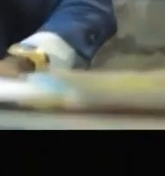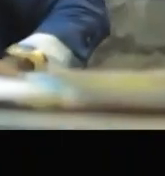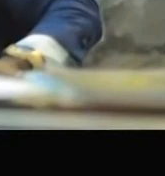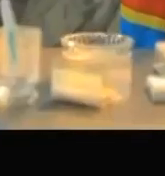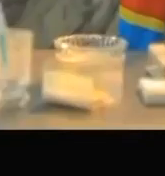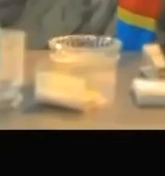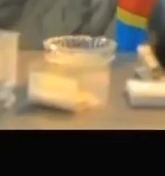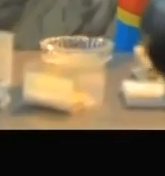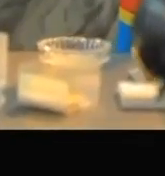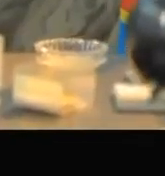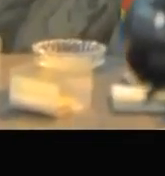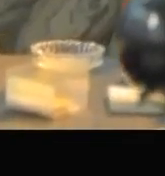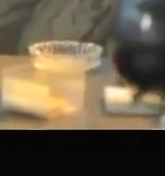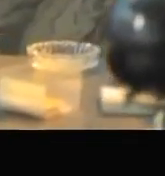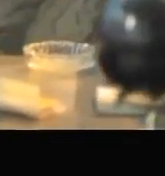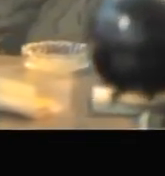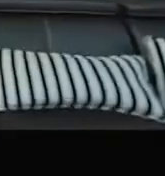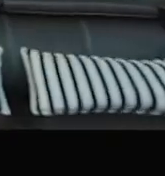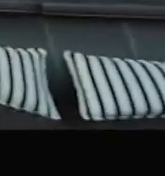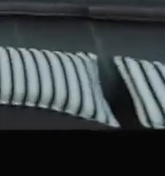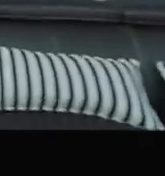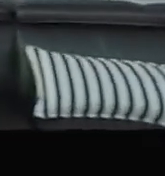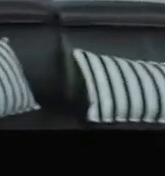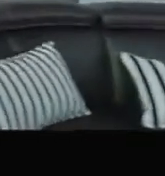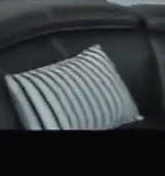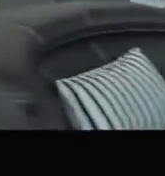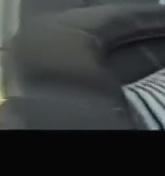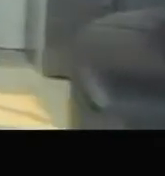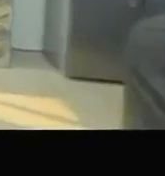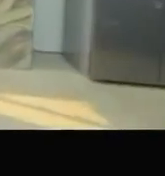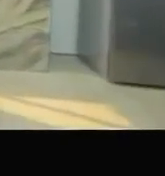Conseiller, dans mon bureau.